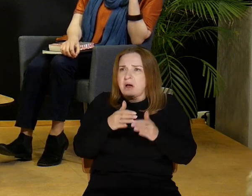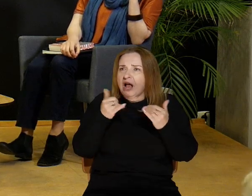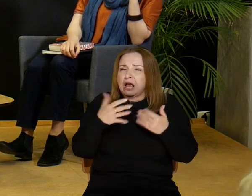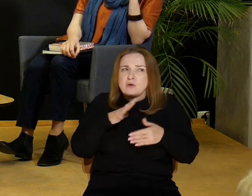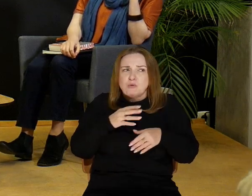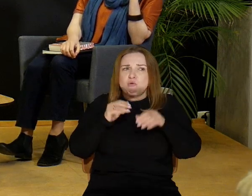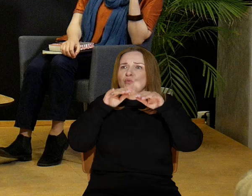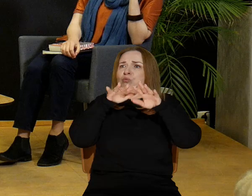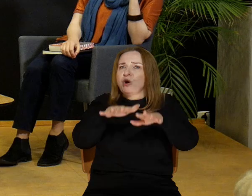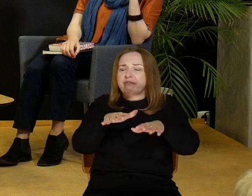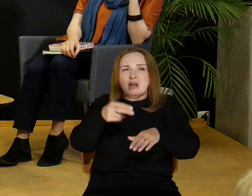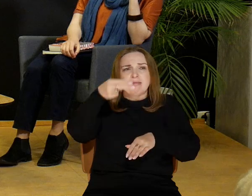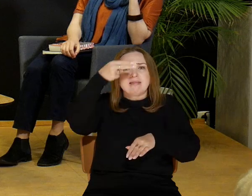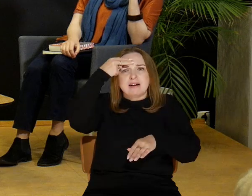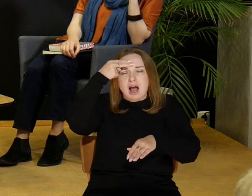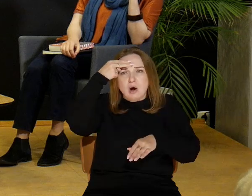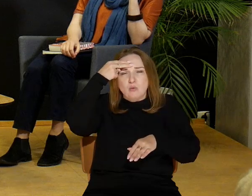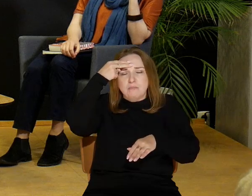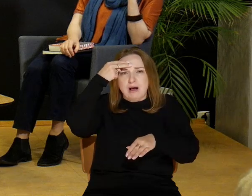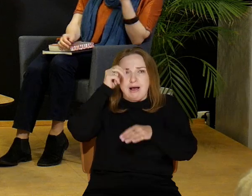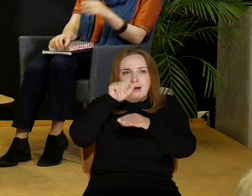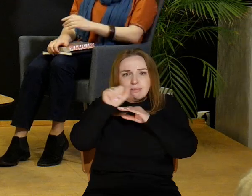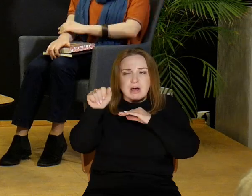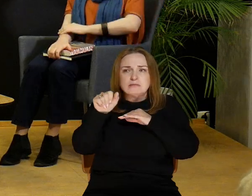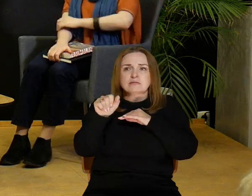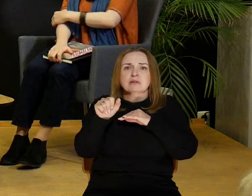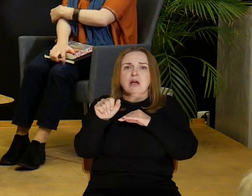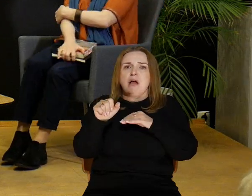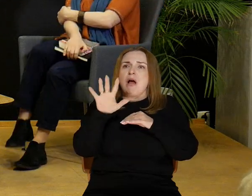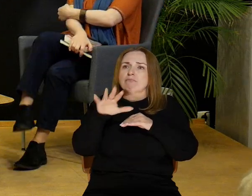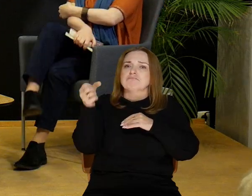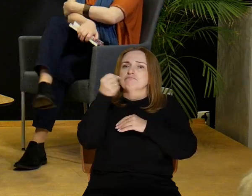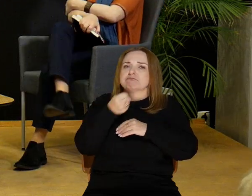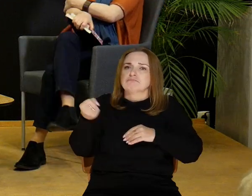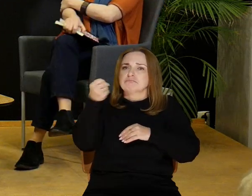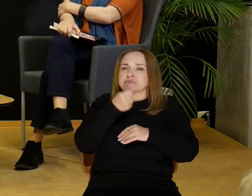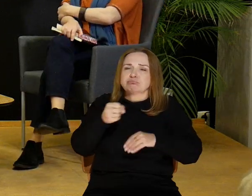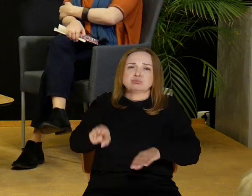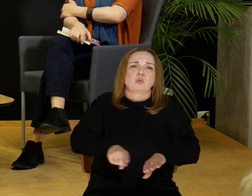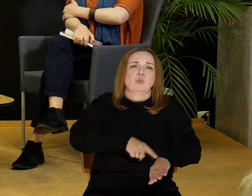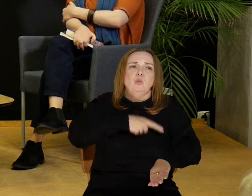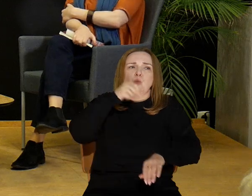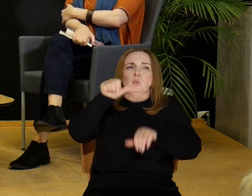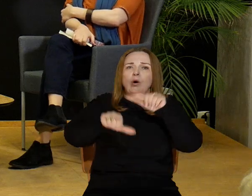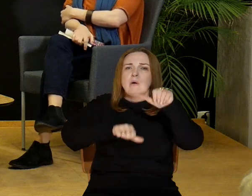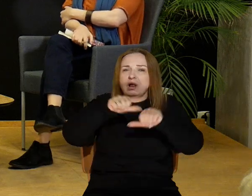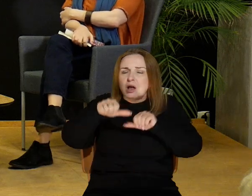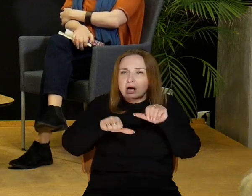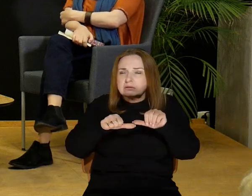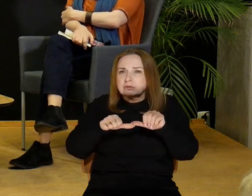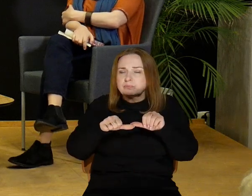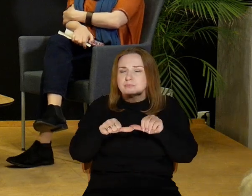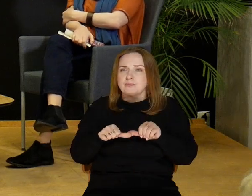takie traumy powstały i trzymają się dosyć mocno w nas, prawda? I